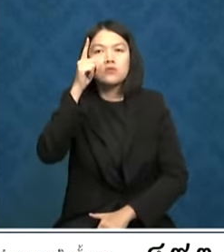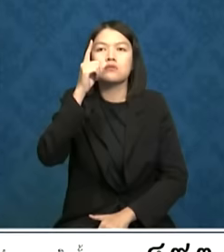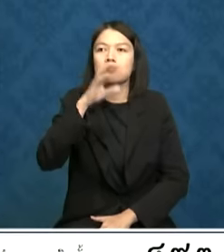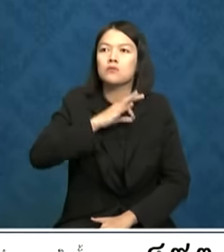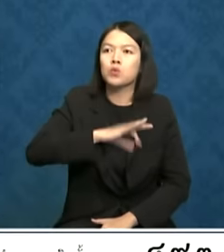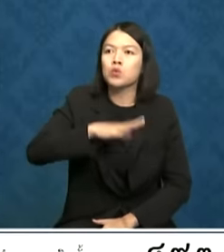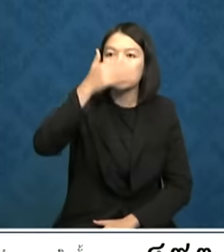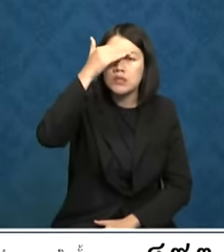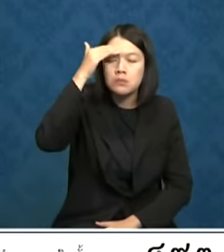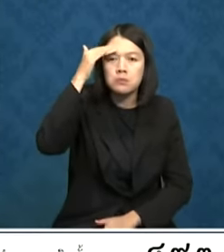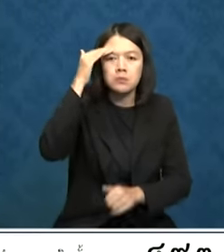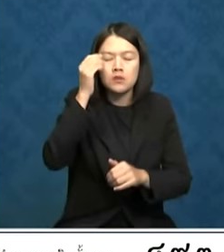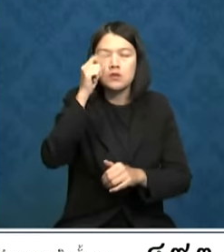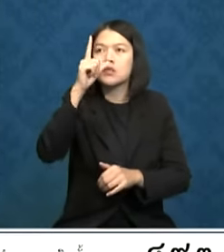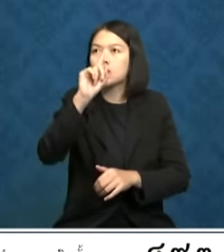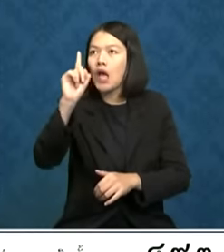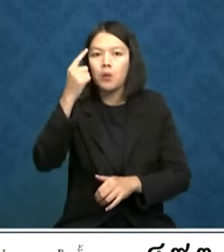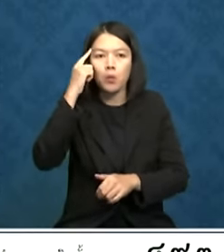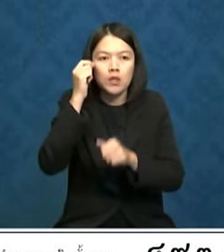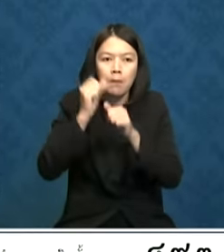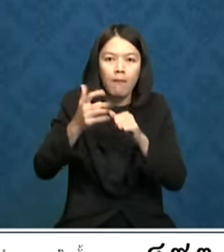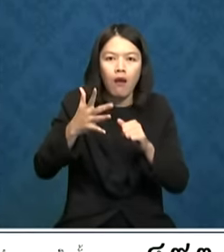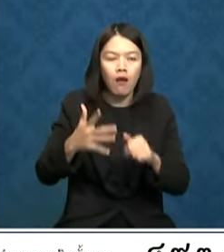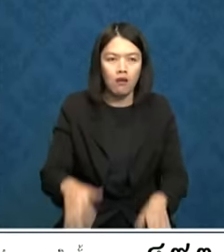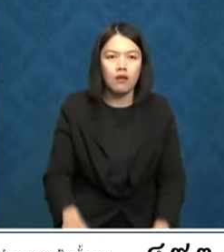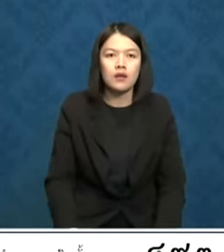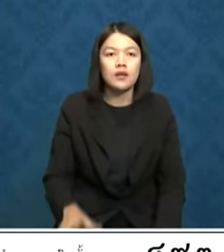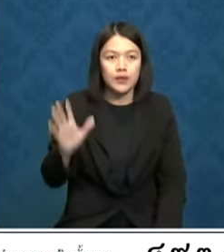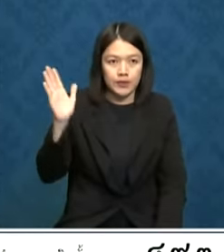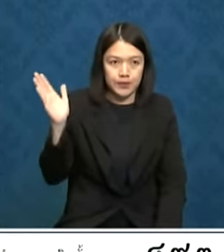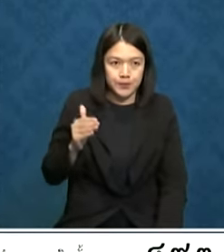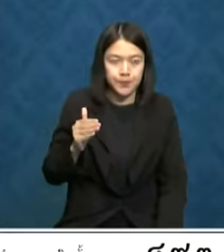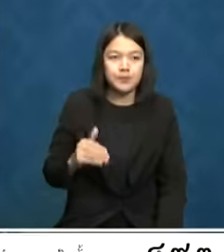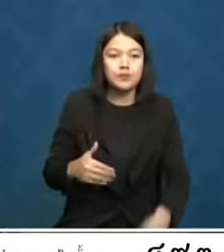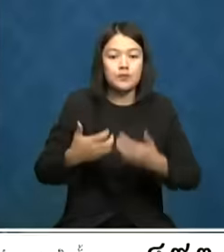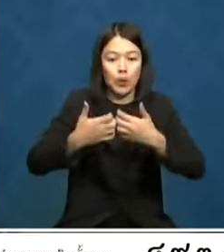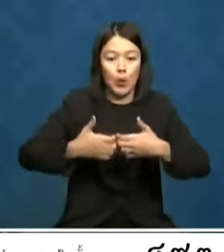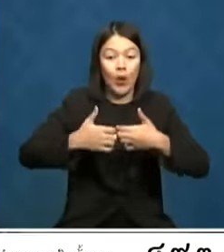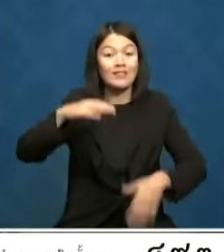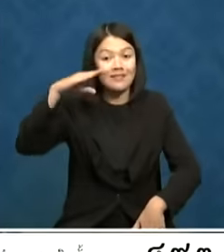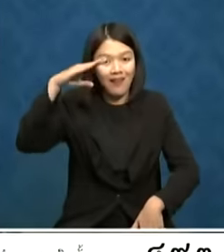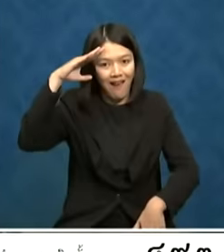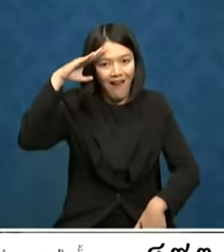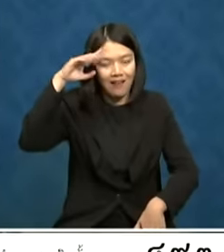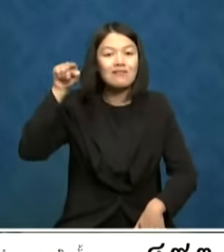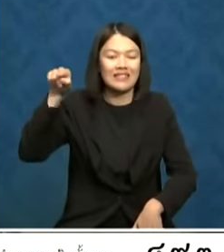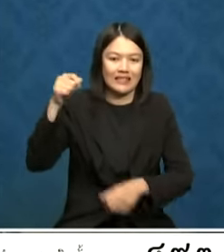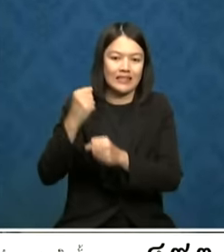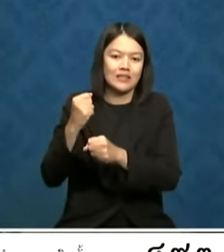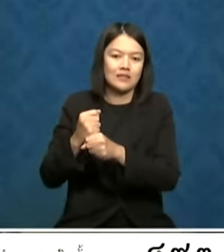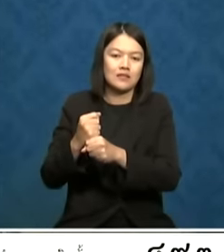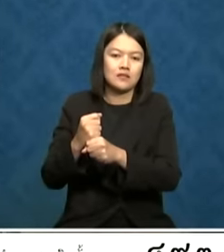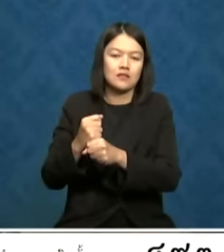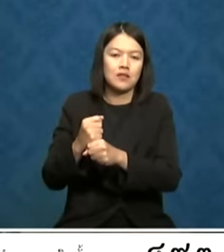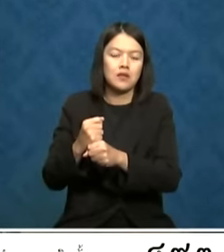รับรู้ได้เลยว่าจะตื่นขึ้นที่ไหนค่ะเอาสไลด์ลงได้เลยค่ะโรงงานเภสัชกรรมทหารปัจจุบันผลิต alraมถึง 3